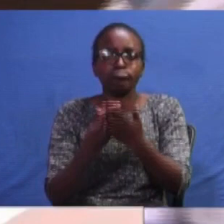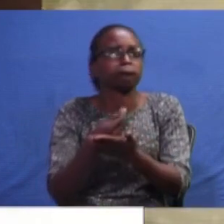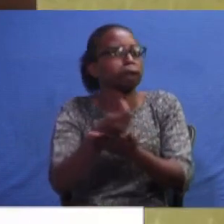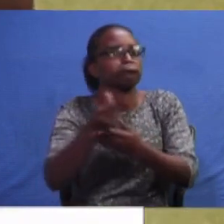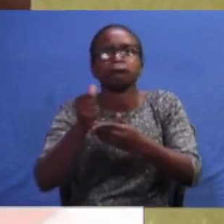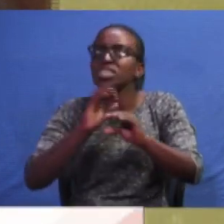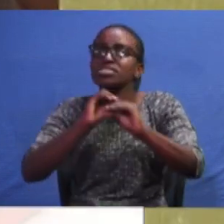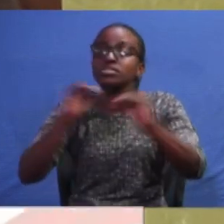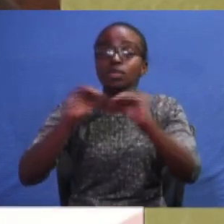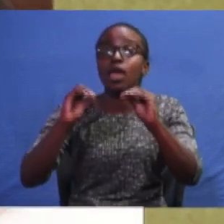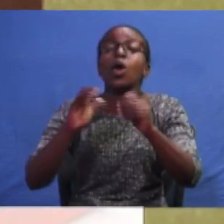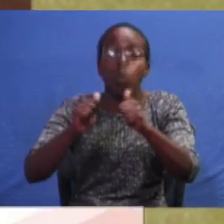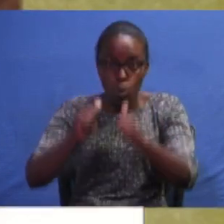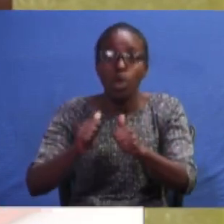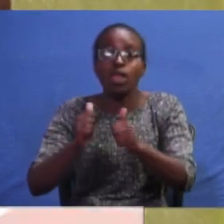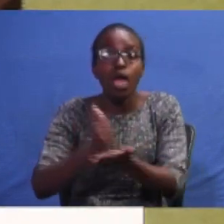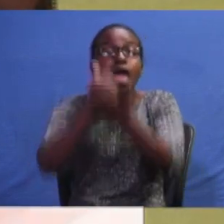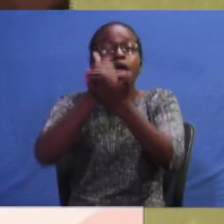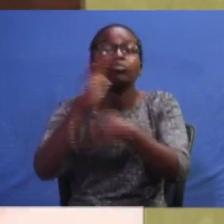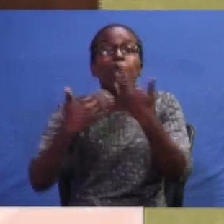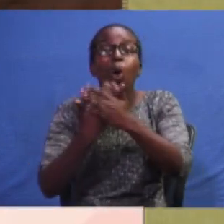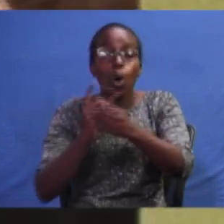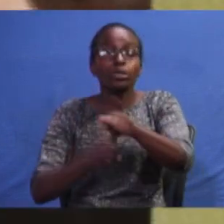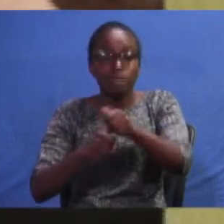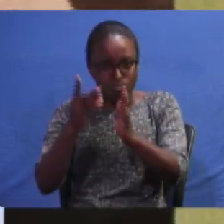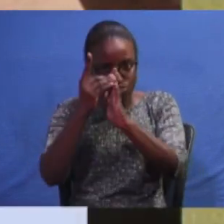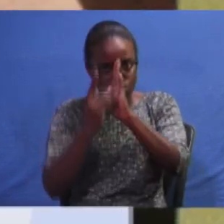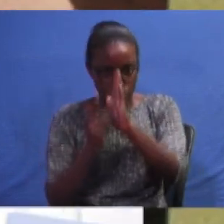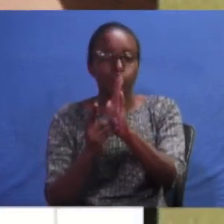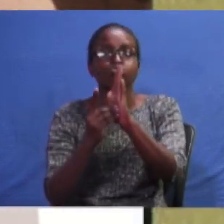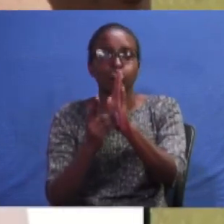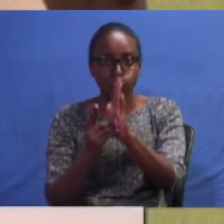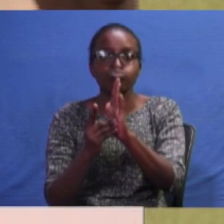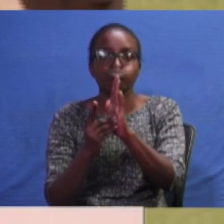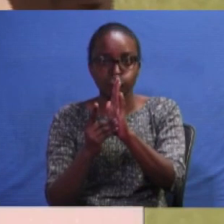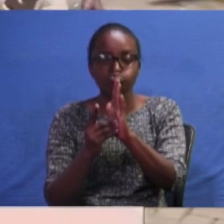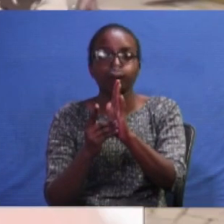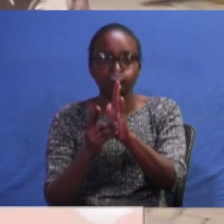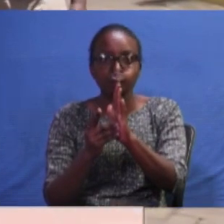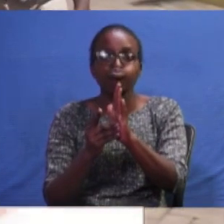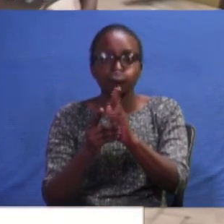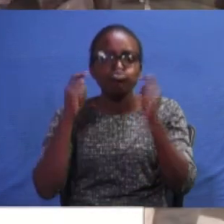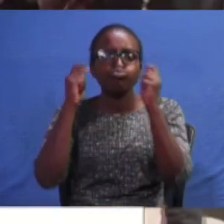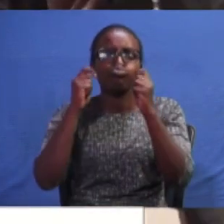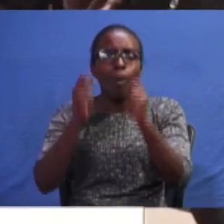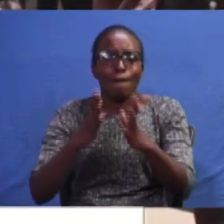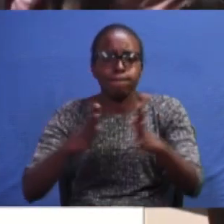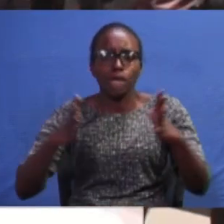basi wanapaswa kuwapa misaada ya masharti ya chini, akisema kwamba wataandaa mgomo mkubwa Nairobi siku ya